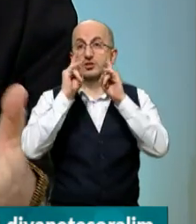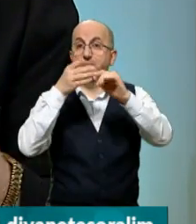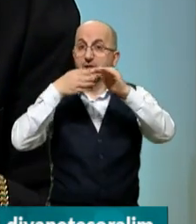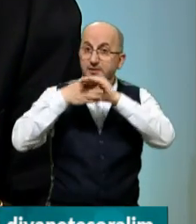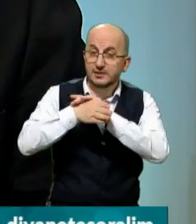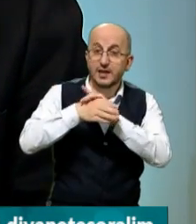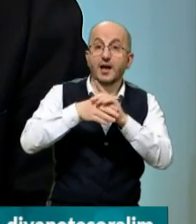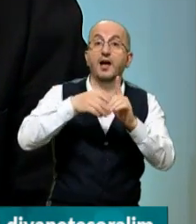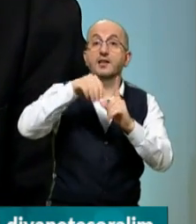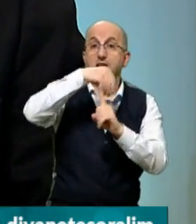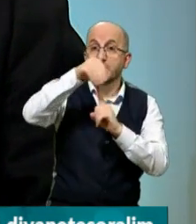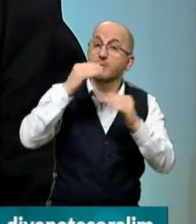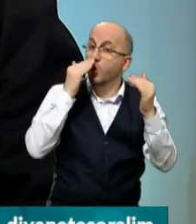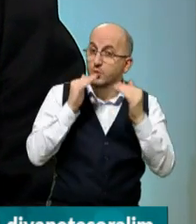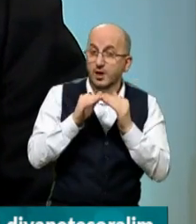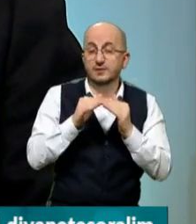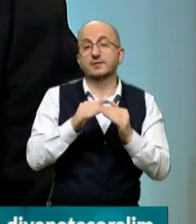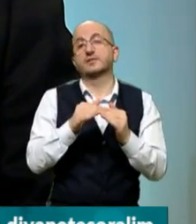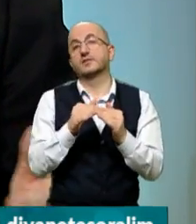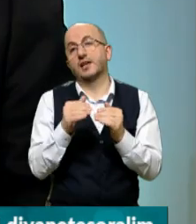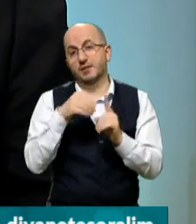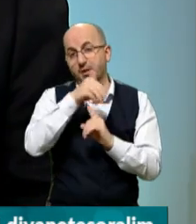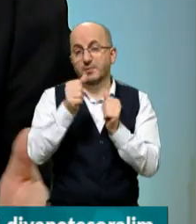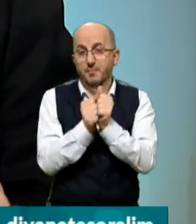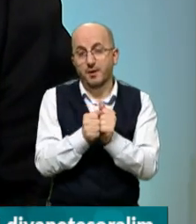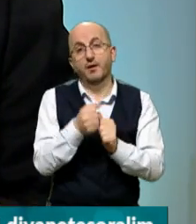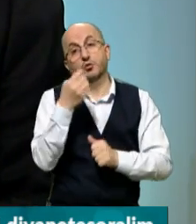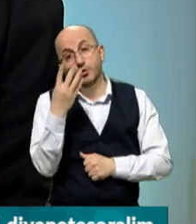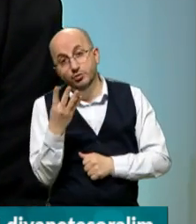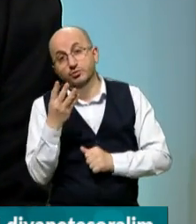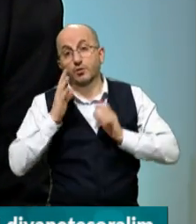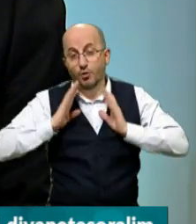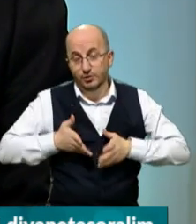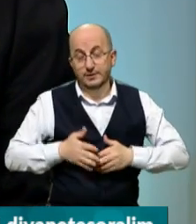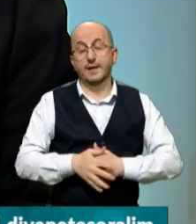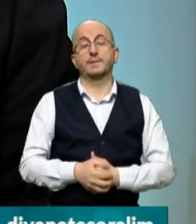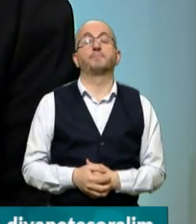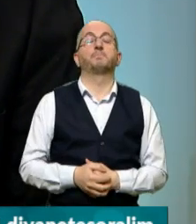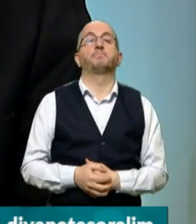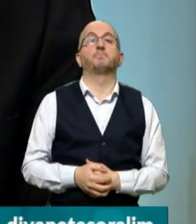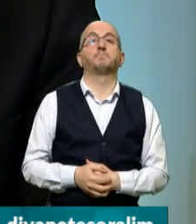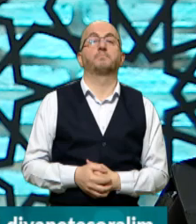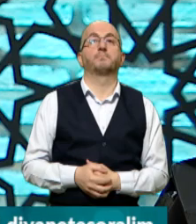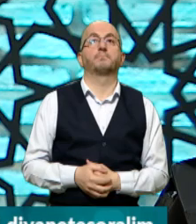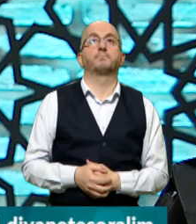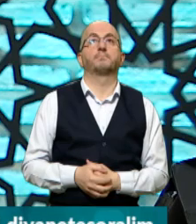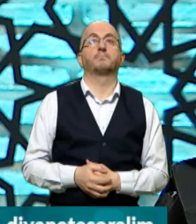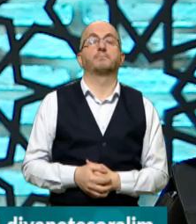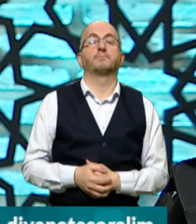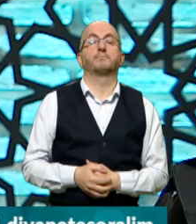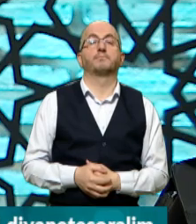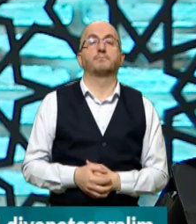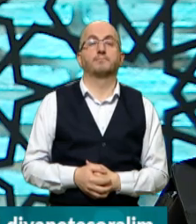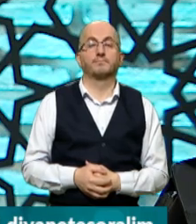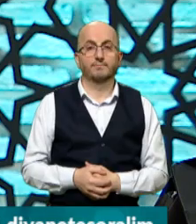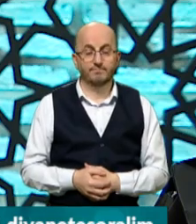mukim olan imama uyarsa o zaman mukim imamla beraber 2 ise 2, 3 ise 3, 4 ise 4 ne yapar? Kılar. Eyvallah hocam. Teşekkür ederiz. Dilek